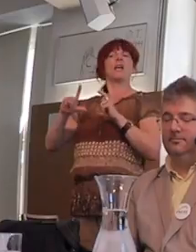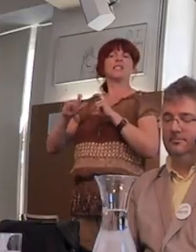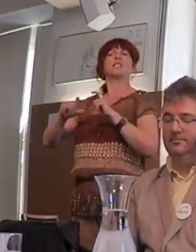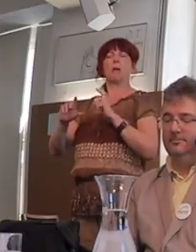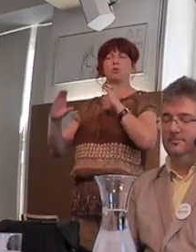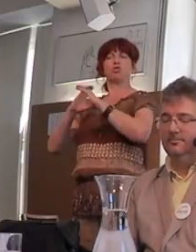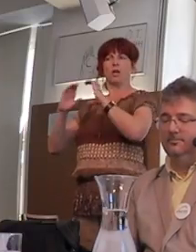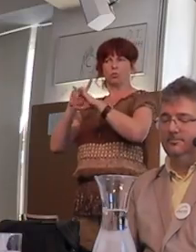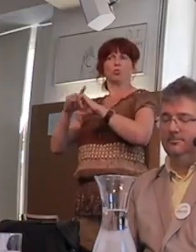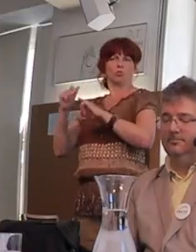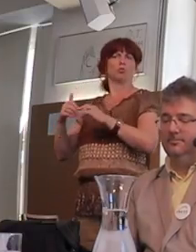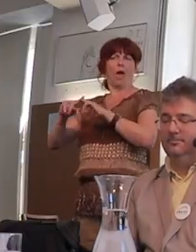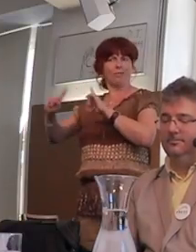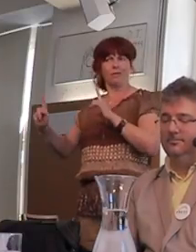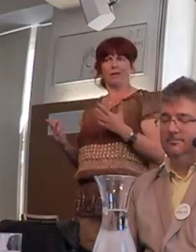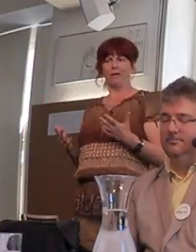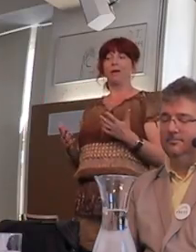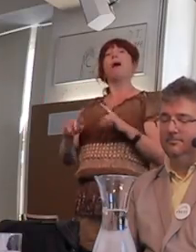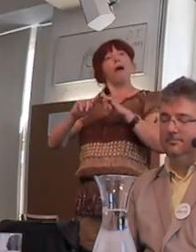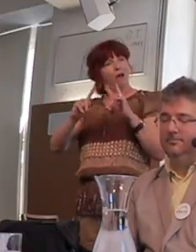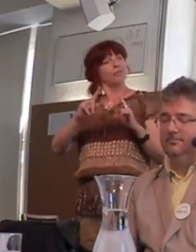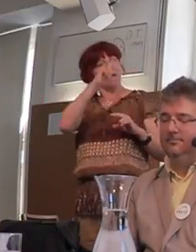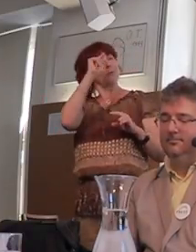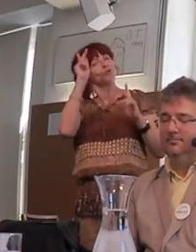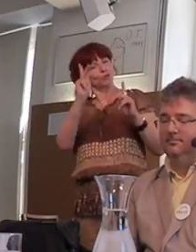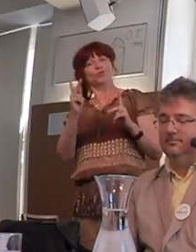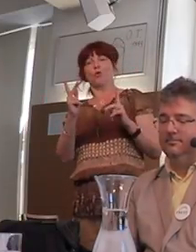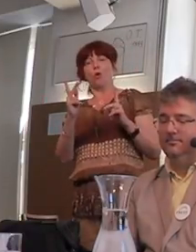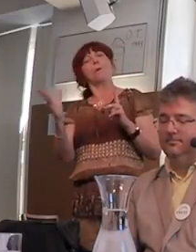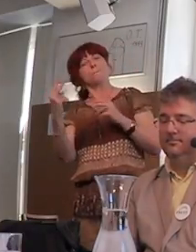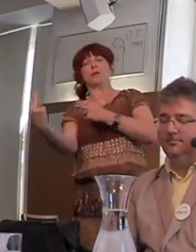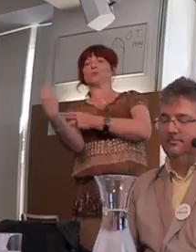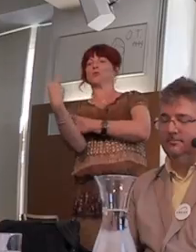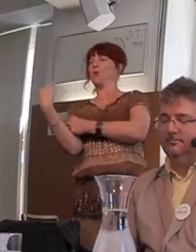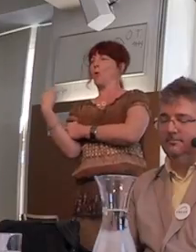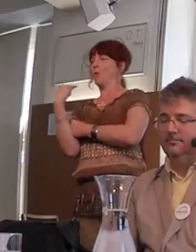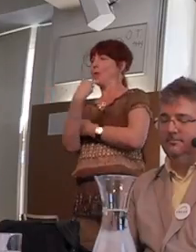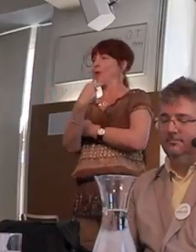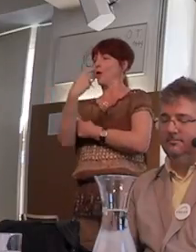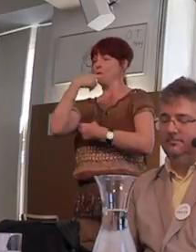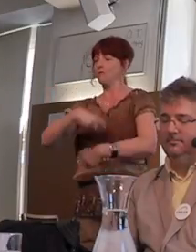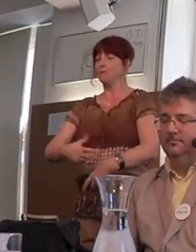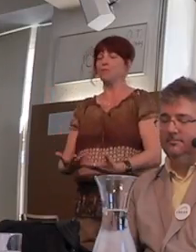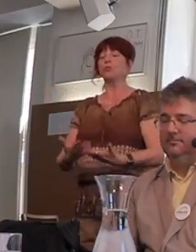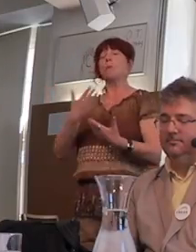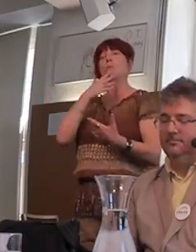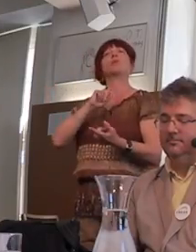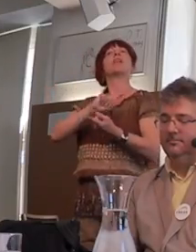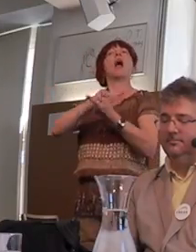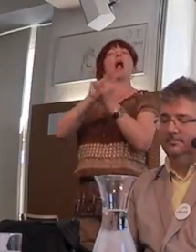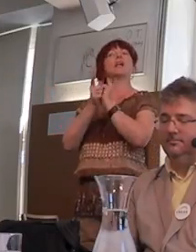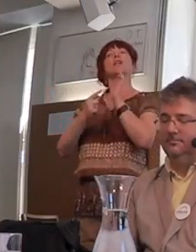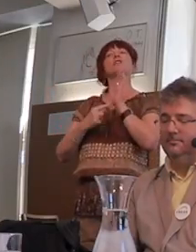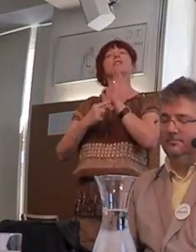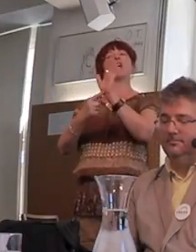Dazu lasse ich die Menschen an meinem Leben teilhaben und versuche so eine Alternative zu den